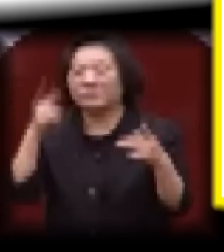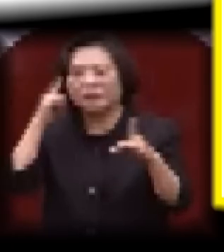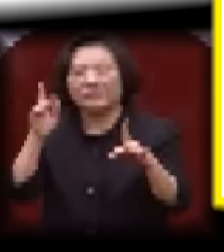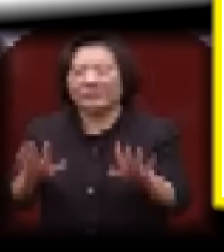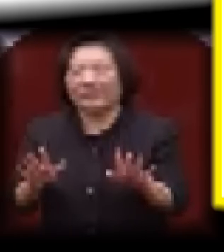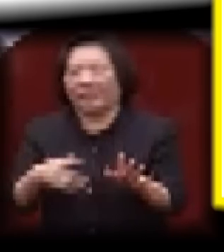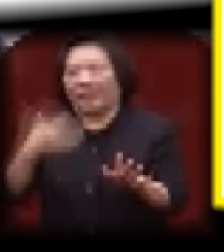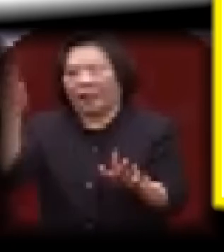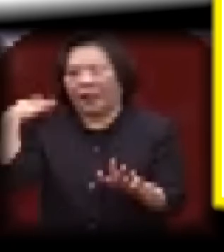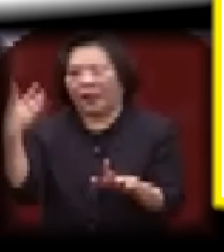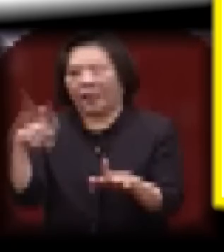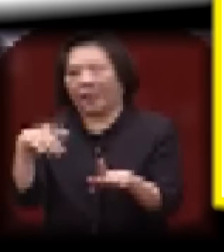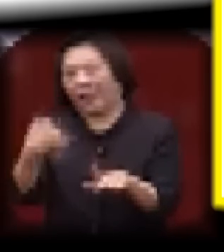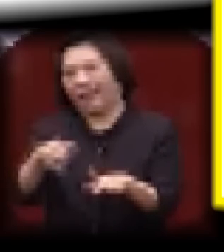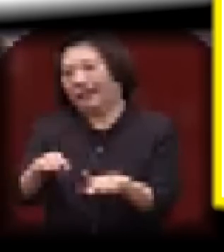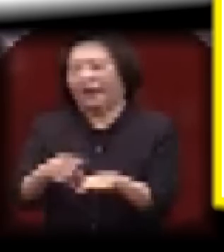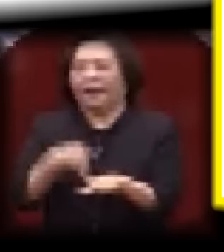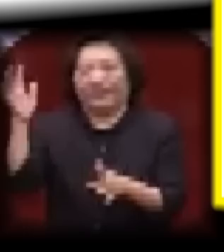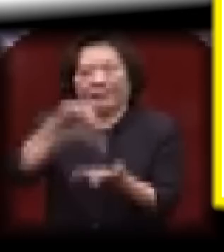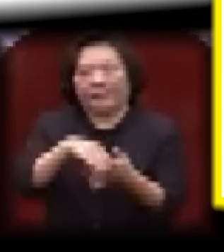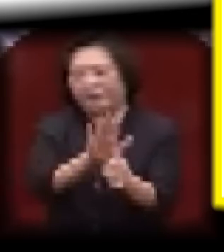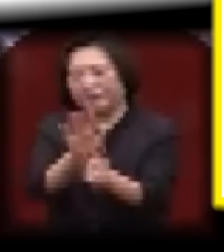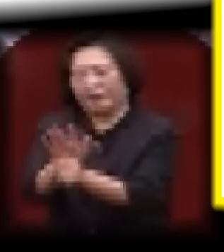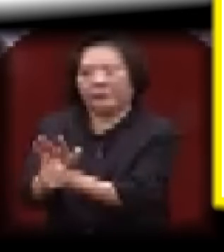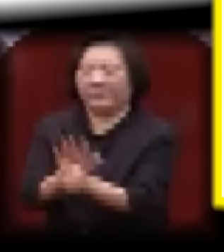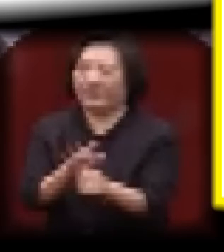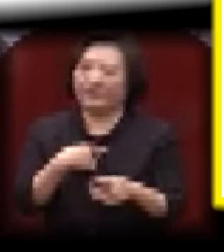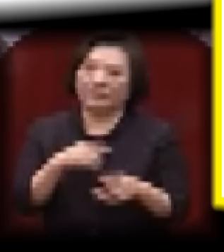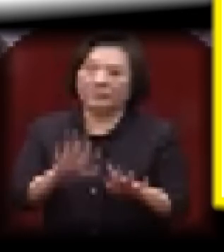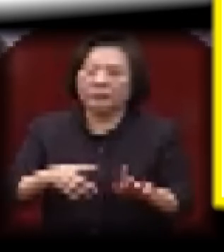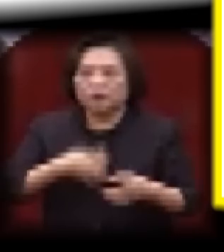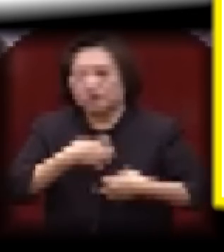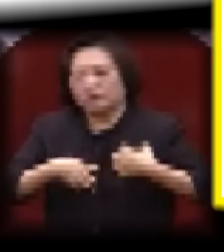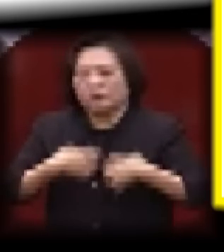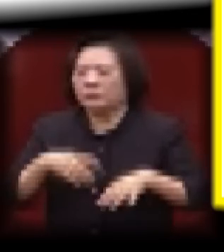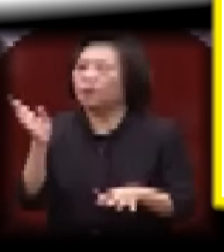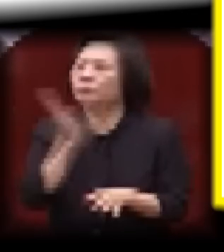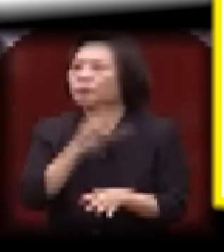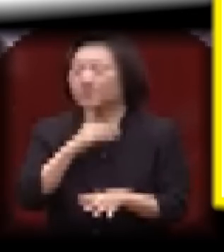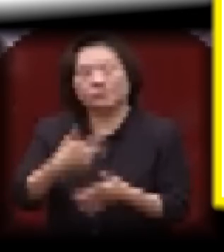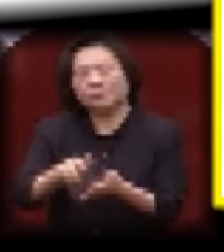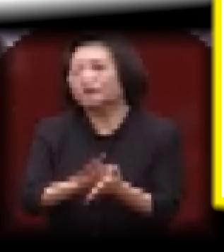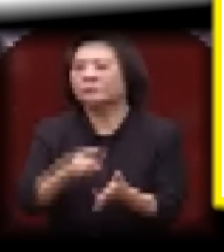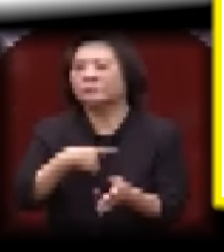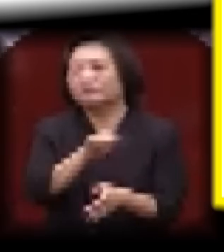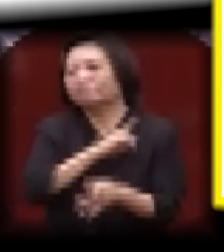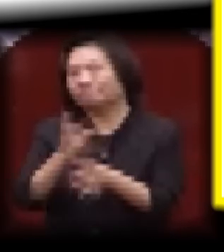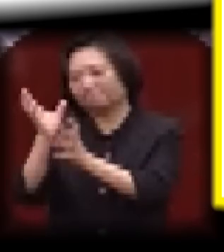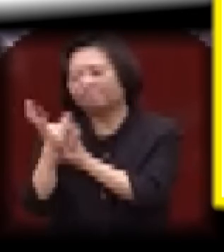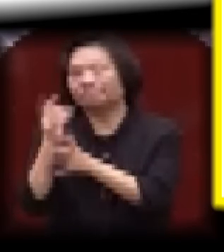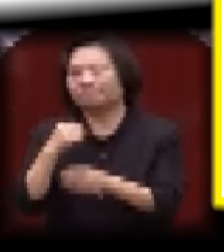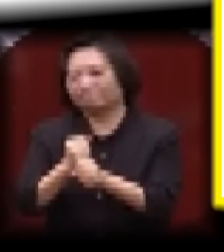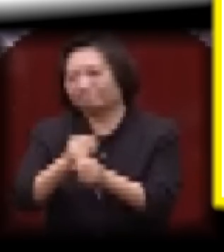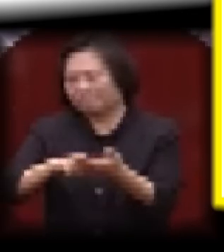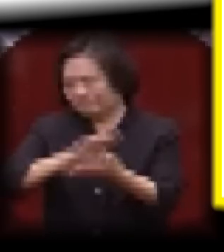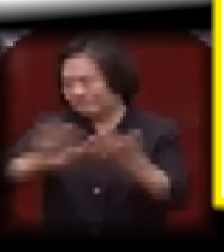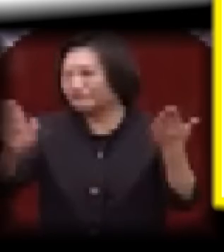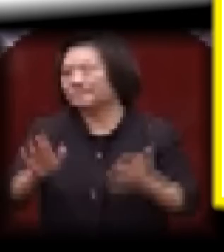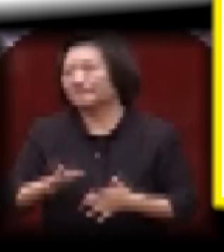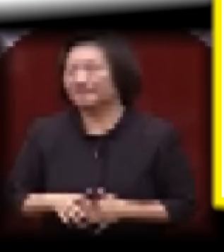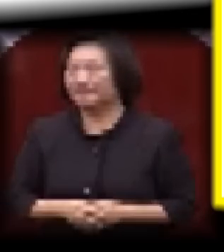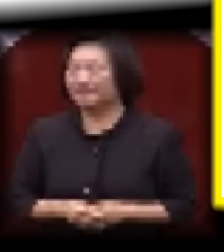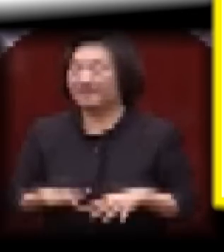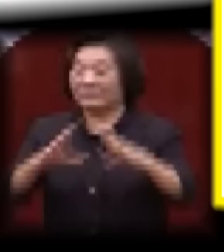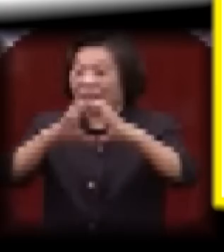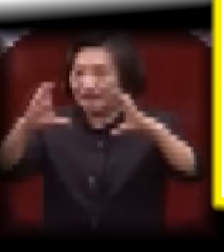的啊，当然我觉得是这样的，抱怨没有用，反正面对问题是解决问题的第一步。第一点大巨